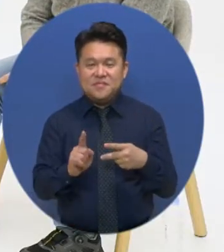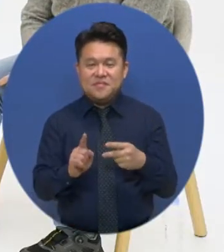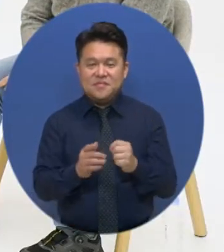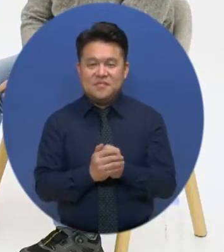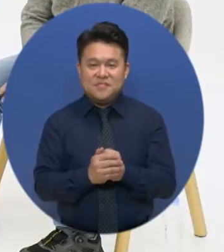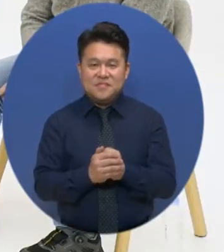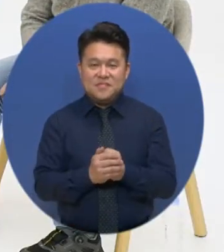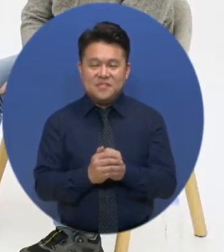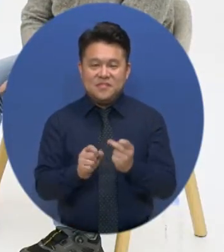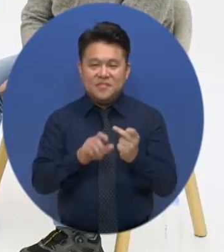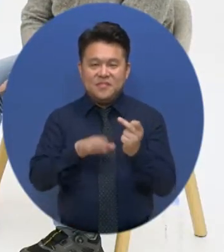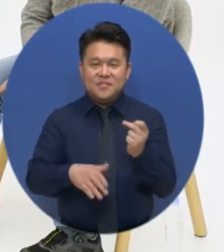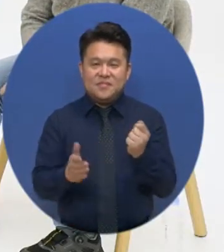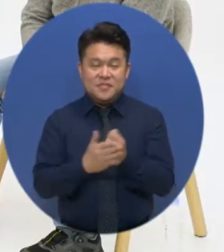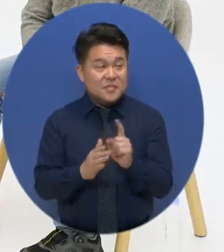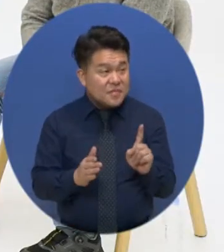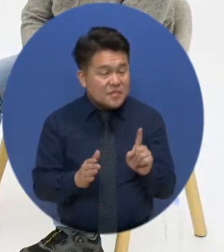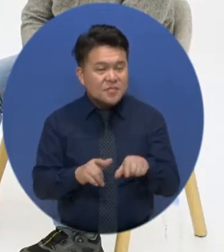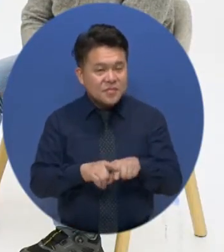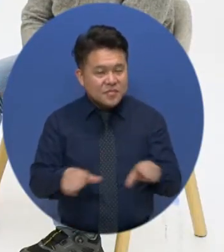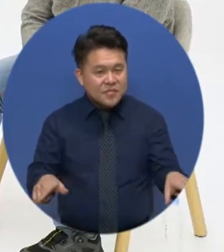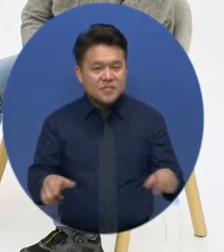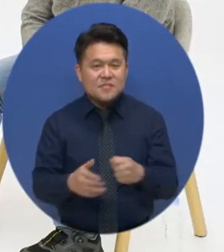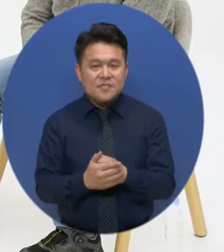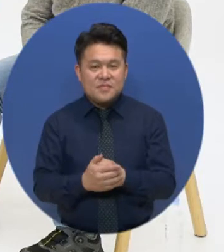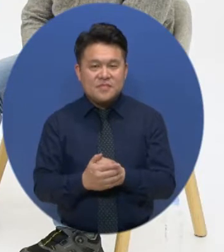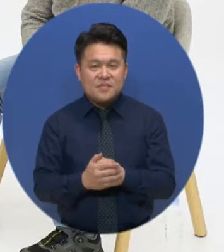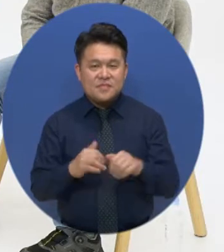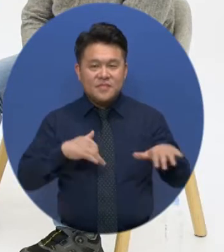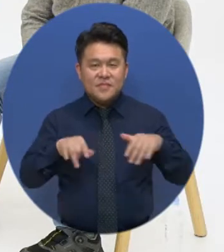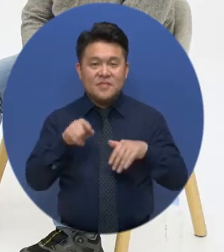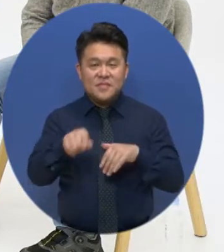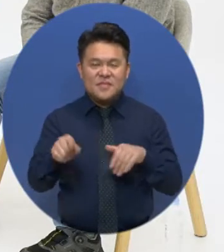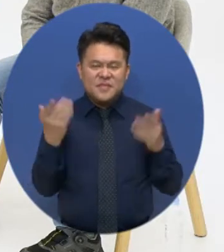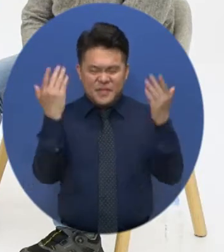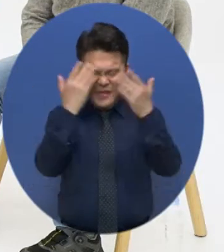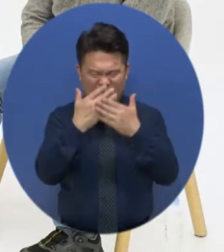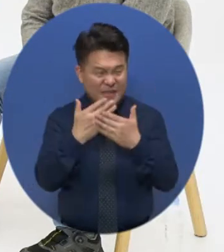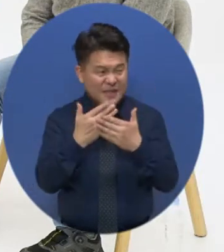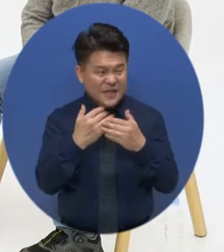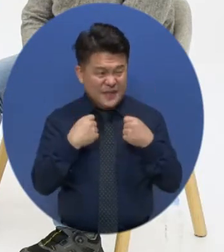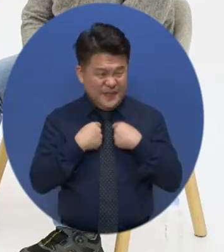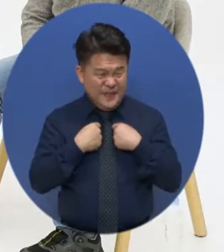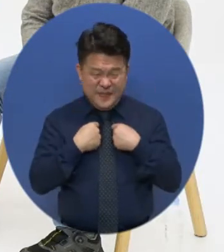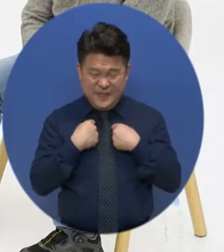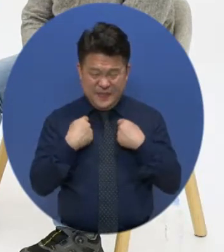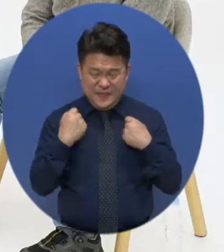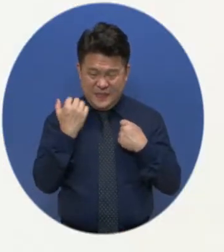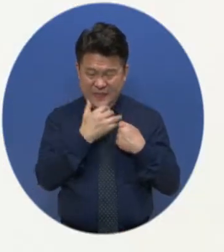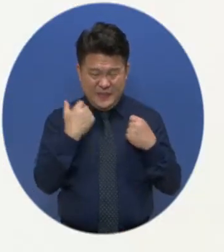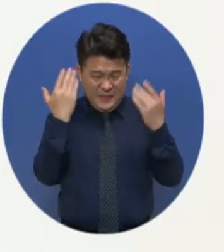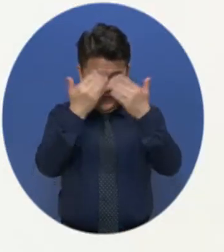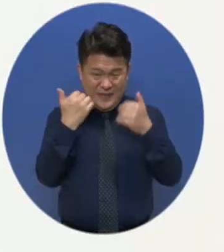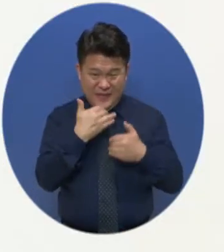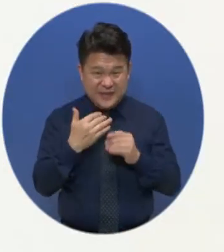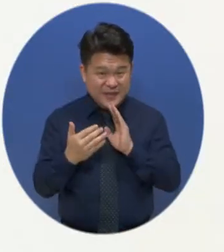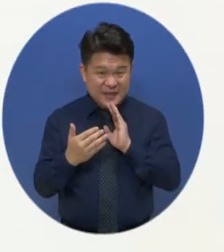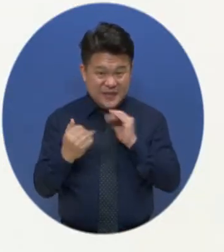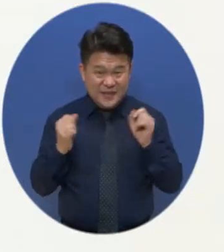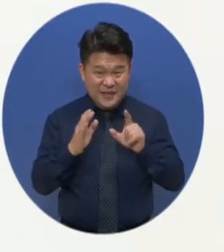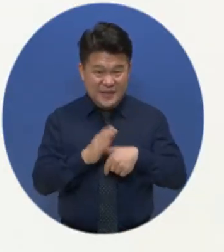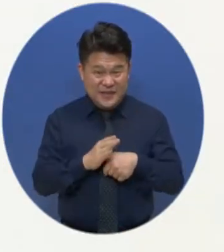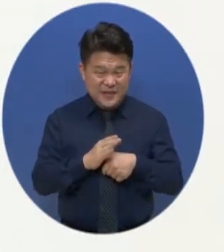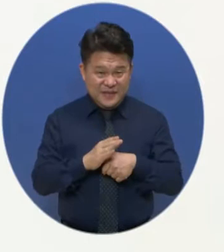우선 연말이라고 해서 다들 이제 보통 길 나가면 다 어둡게 옷을 입고 계시잖아요. 맞아요. 그래서 어둡게 입었어요. 그러니까 겨울이니까